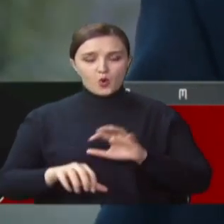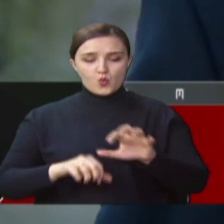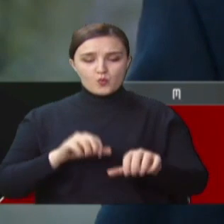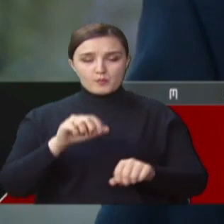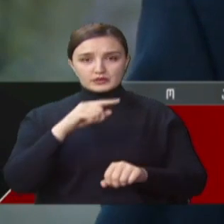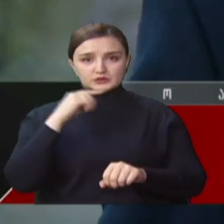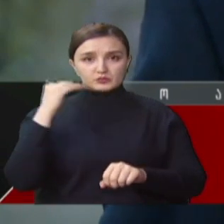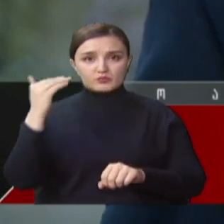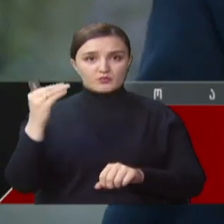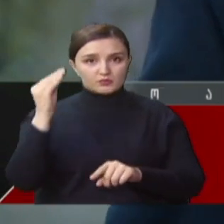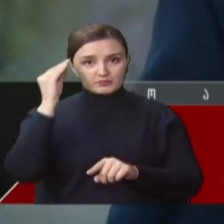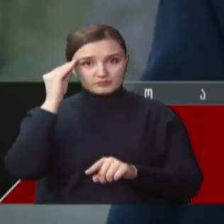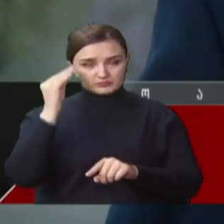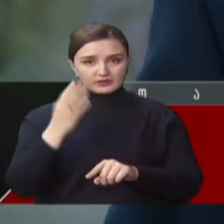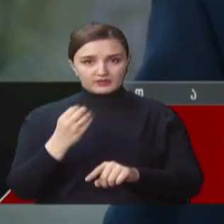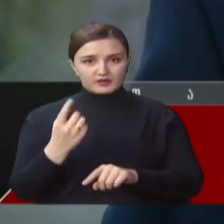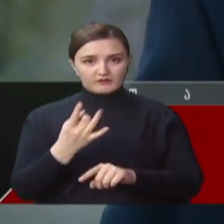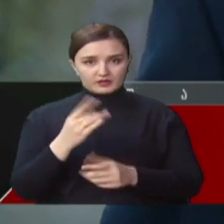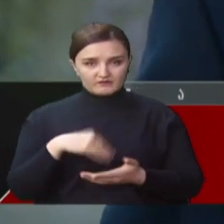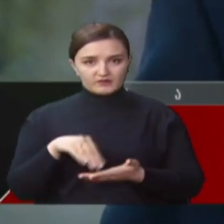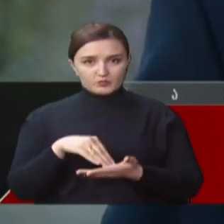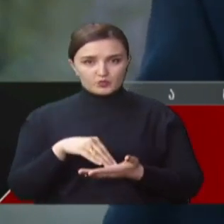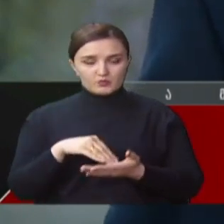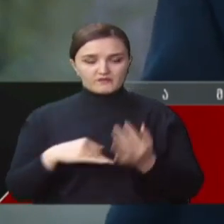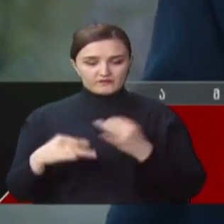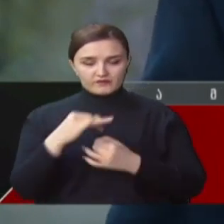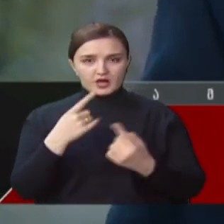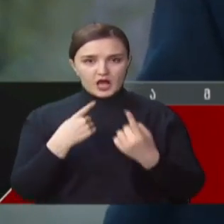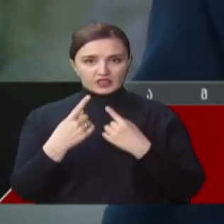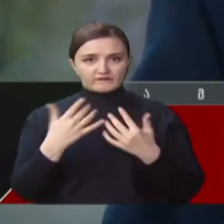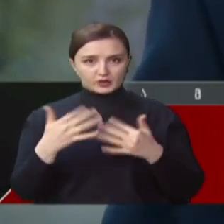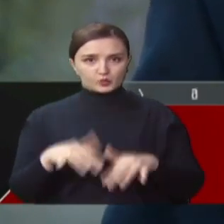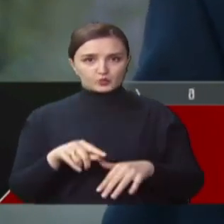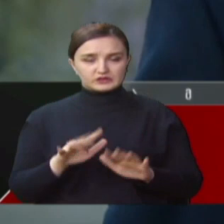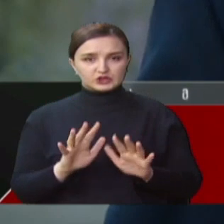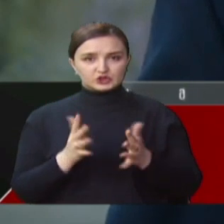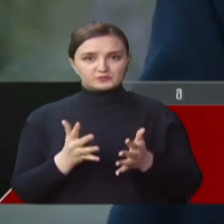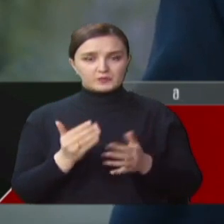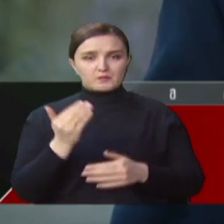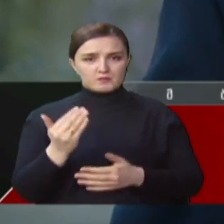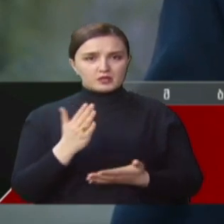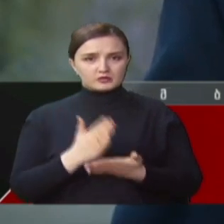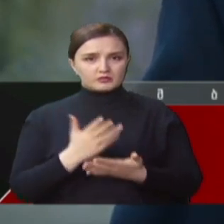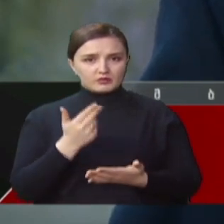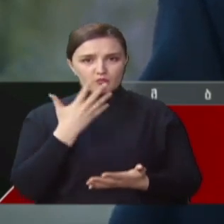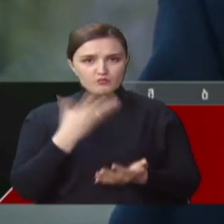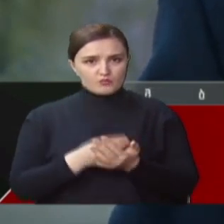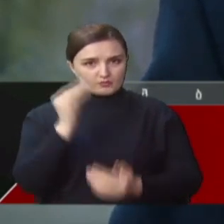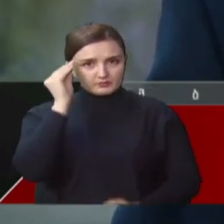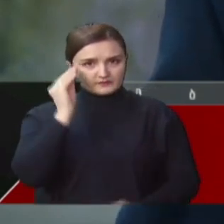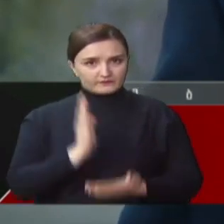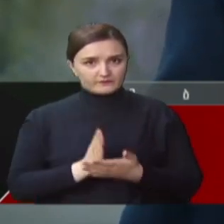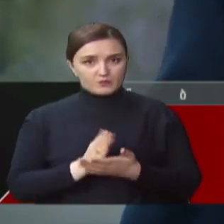პოზიციას რაც შეეხება, კიდევ ერთხელ ვიმეორებ, განვიხილეთ ეს ინციდენტი. მათ აქვს რა თქმა უნდა საკუთარი მოსაზრება,